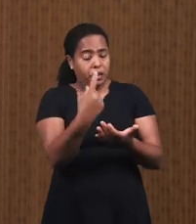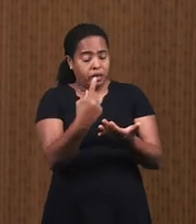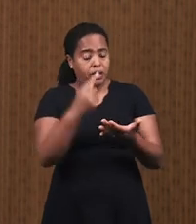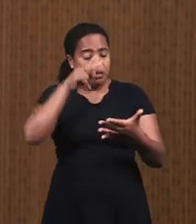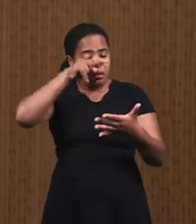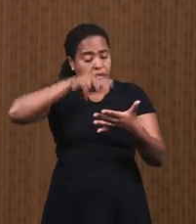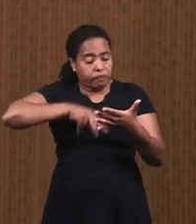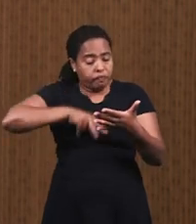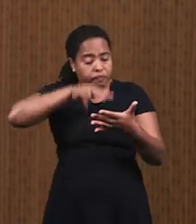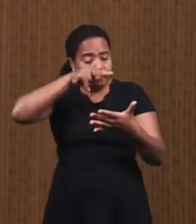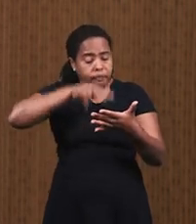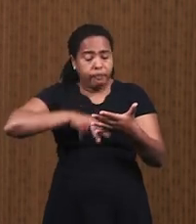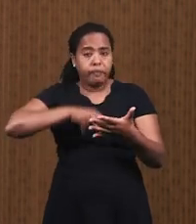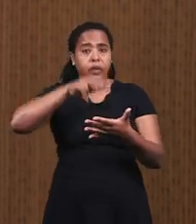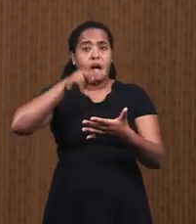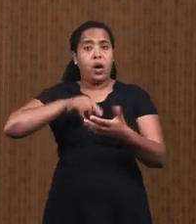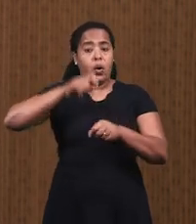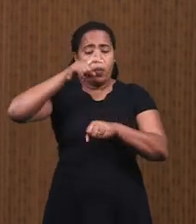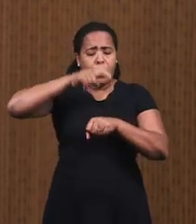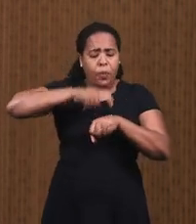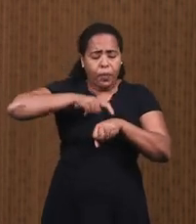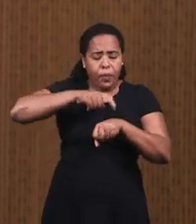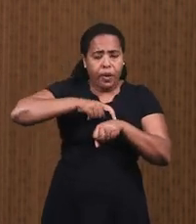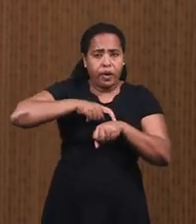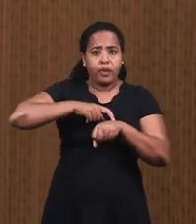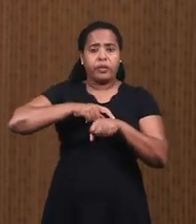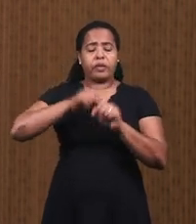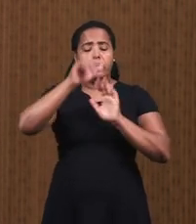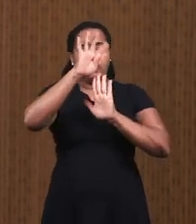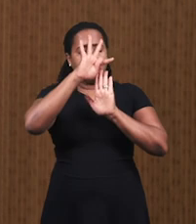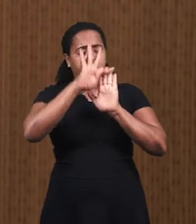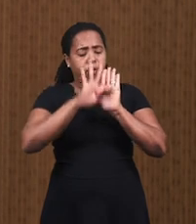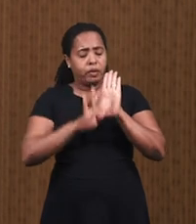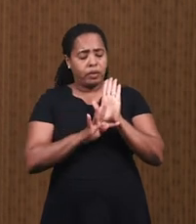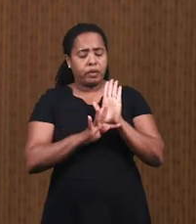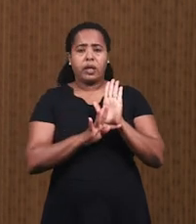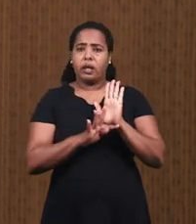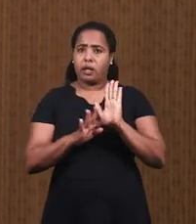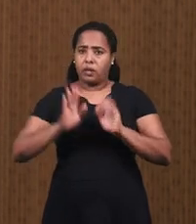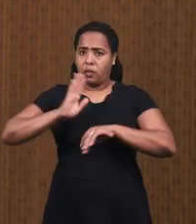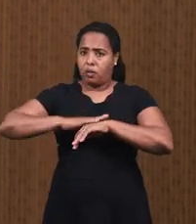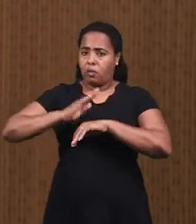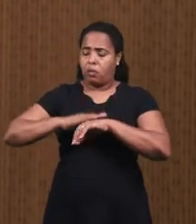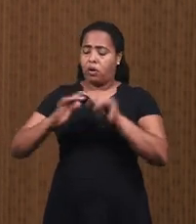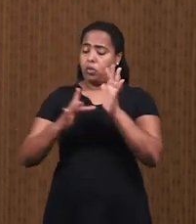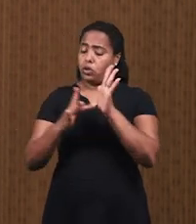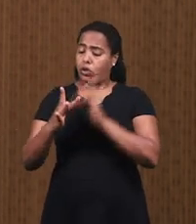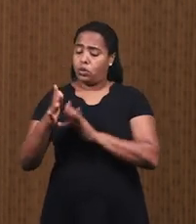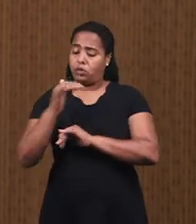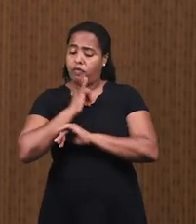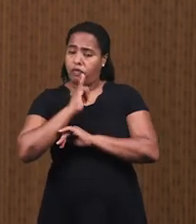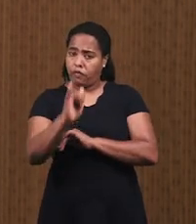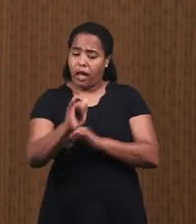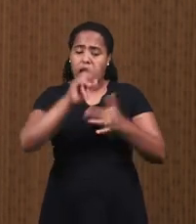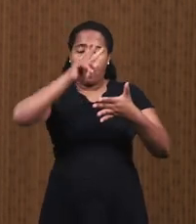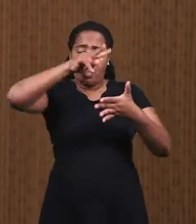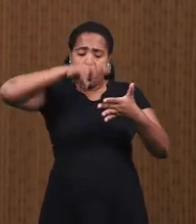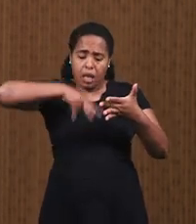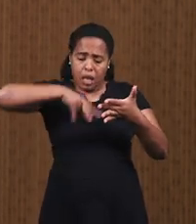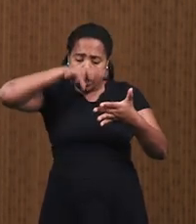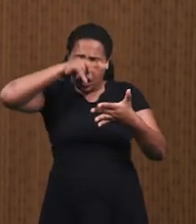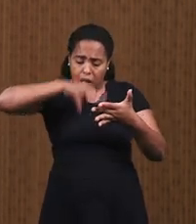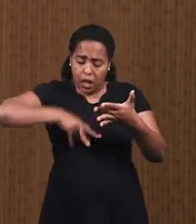И мы можем увидеть это очень интересным образом. Когда сам Иисус говорит, вы исследуйте